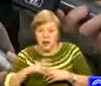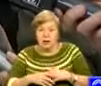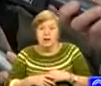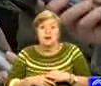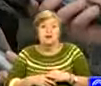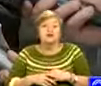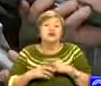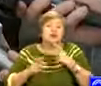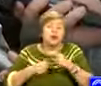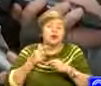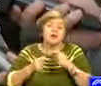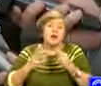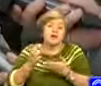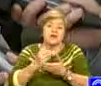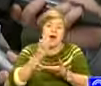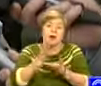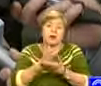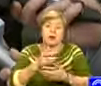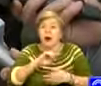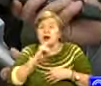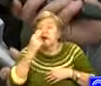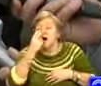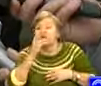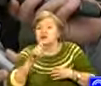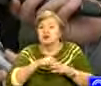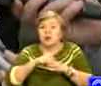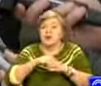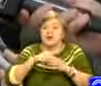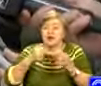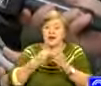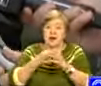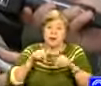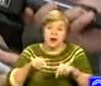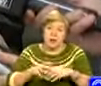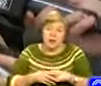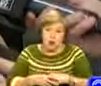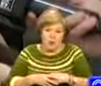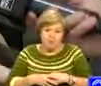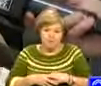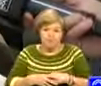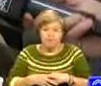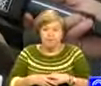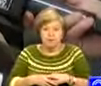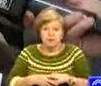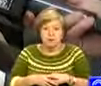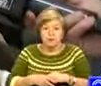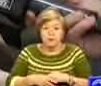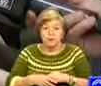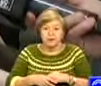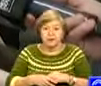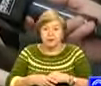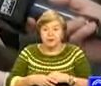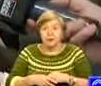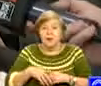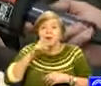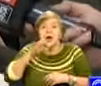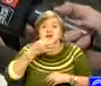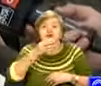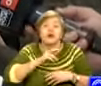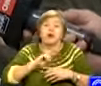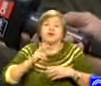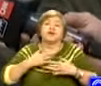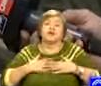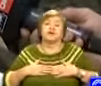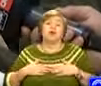acolo vom lua o decizie. Deocamdată nu am văzut această propunere, vă dați seama că nu pot să îmi explic decât un punct de vedere liberal și al